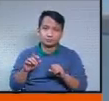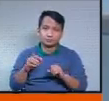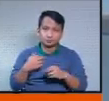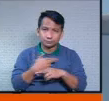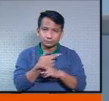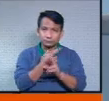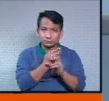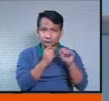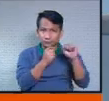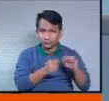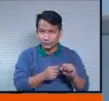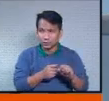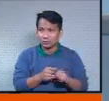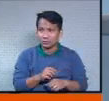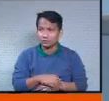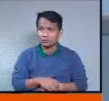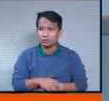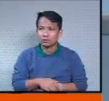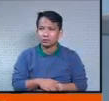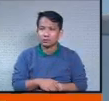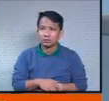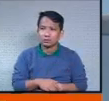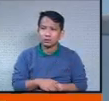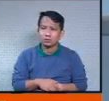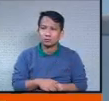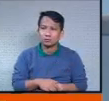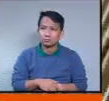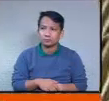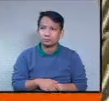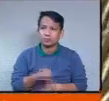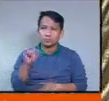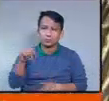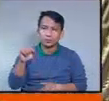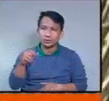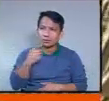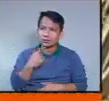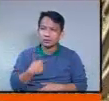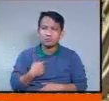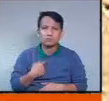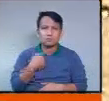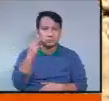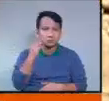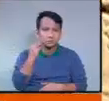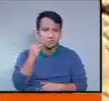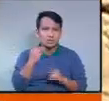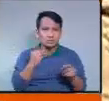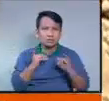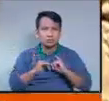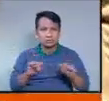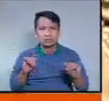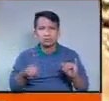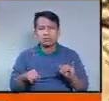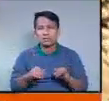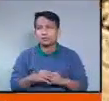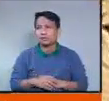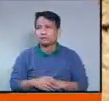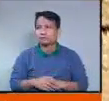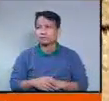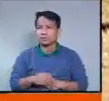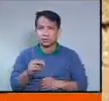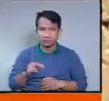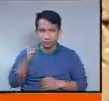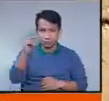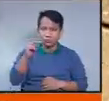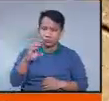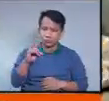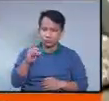kumpunuhin ulit ang mga nasirang kalsada? Yes, Lord and Marga, no, nakakaranas pa rin tayo ng mga aftershocks dito sa North